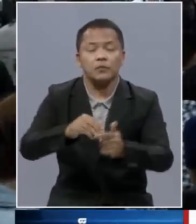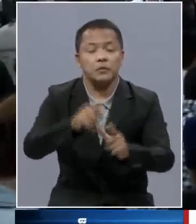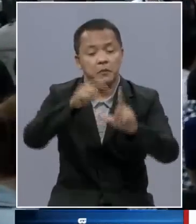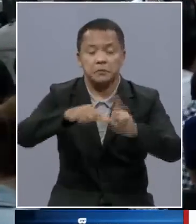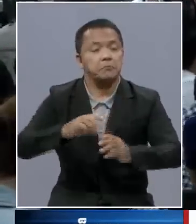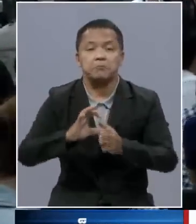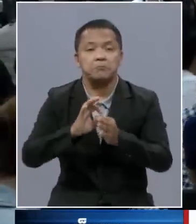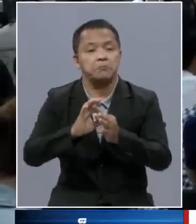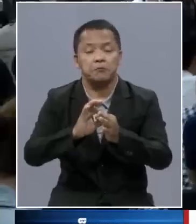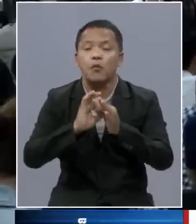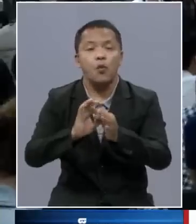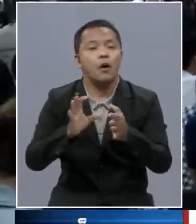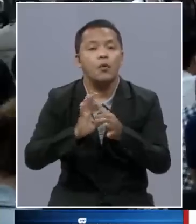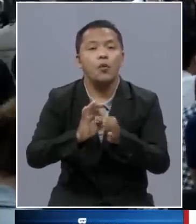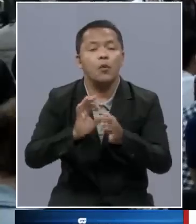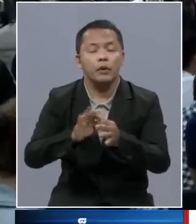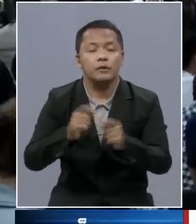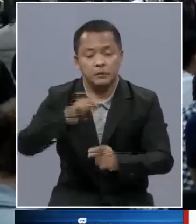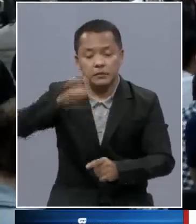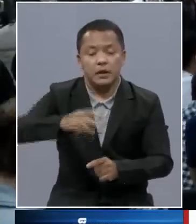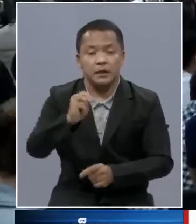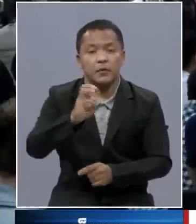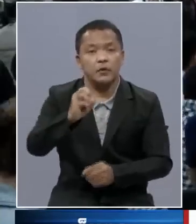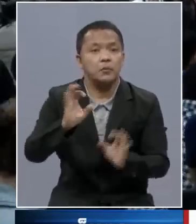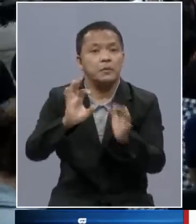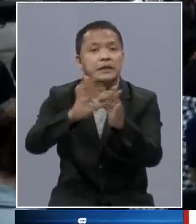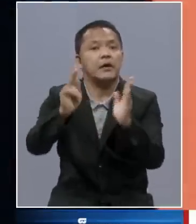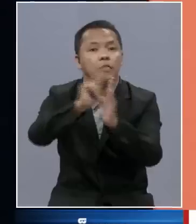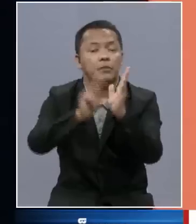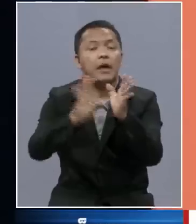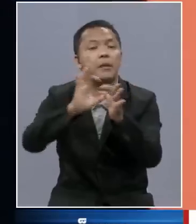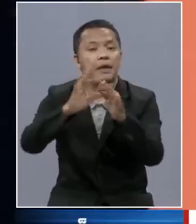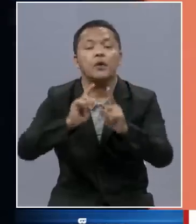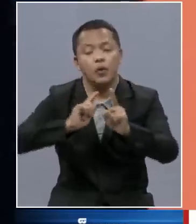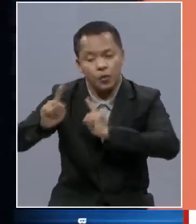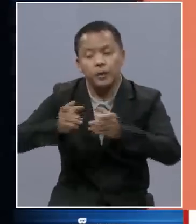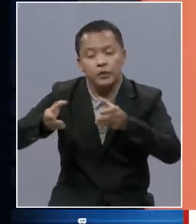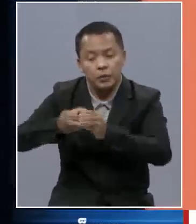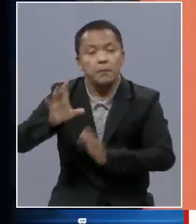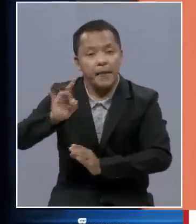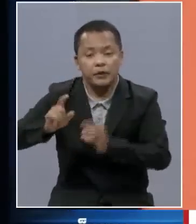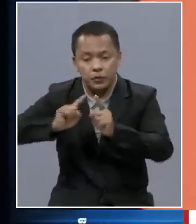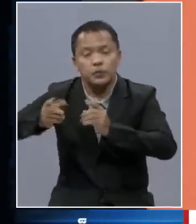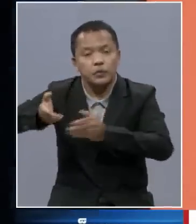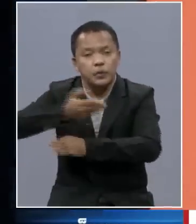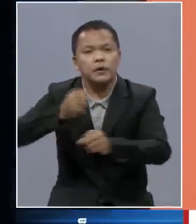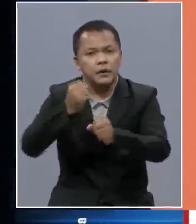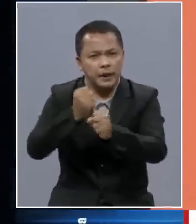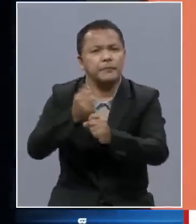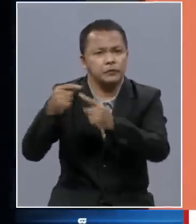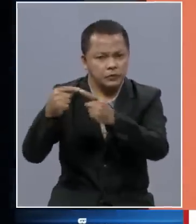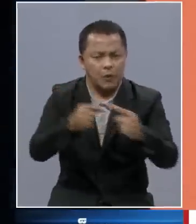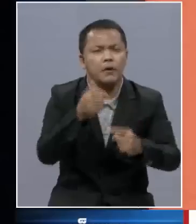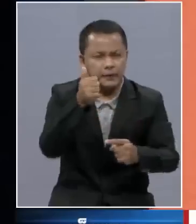ไม่ได้กังวลเหมือนกันนะครับเพราะว่าการลงนามเนี่ยมันไม่ได้มีผลทางกฎหมายมันเป็นการเจรจาพูดคุยยังทำอย่างต่